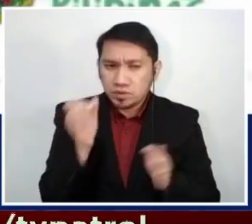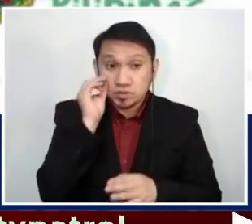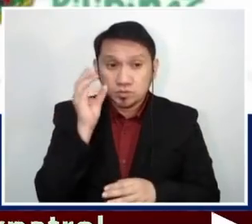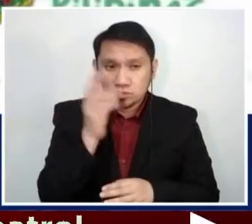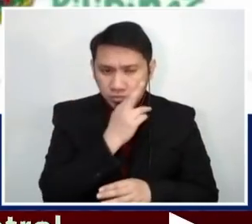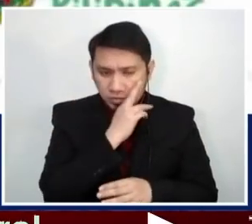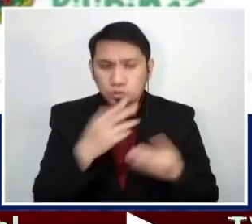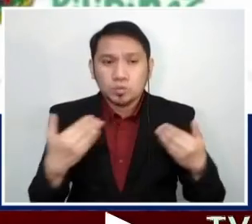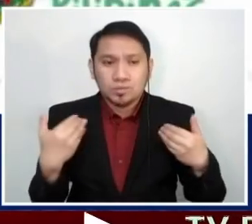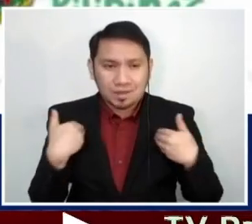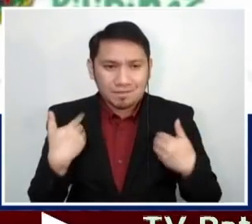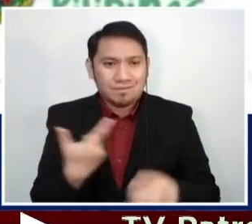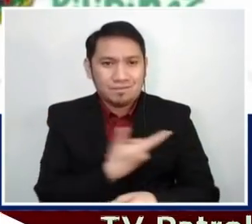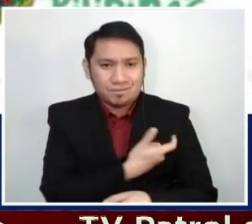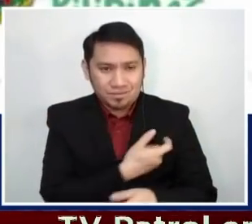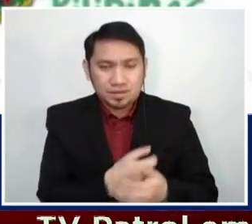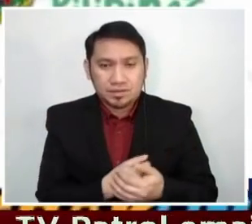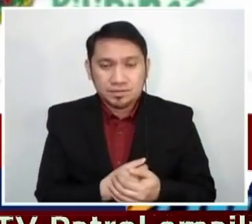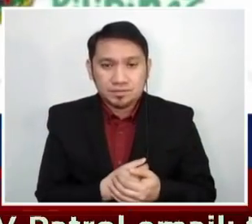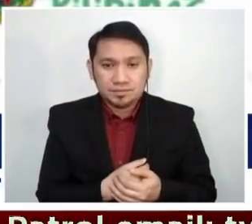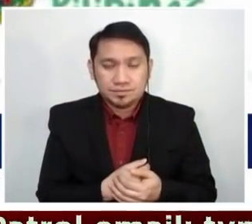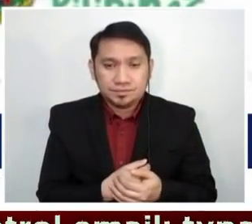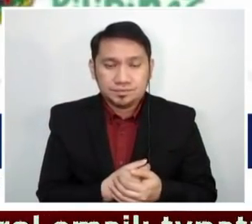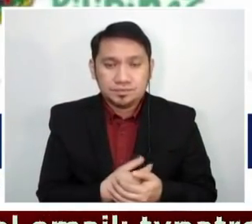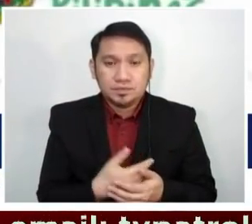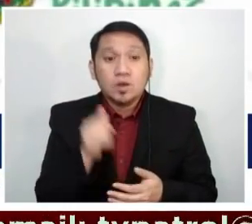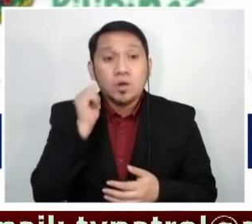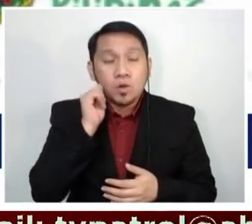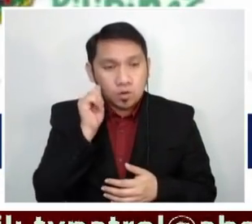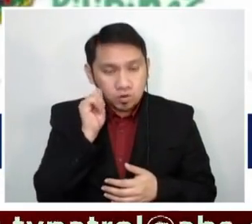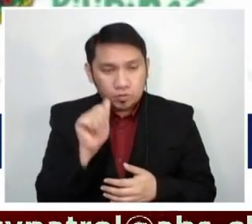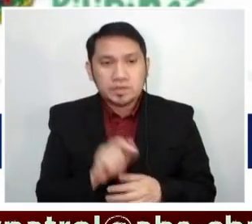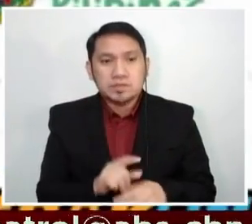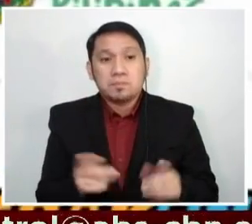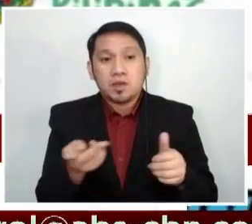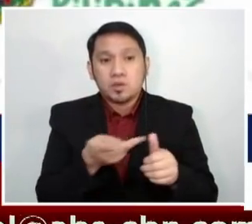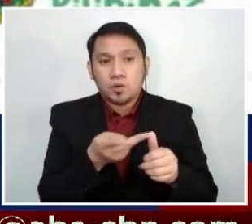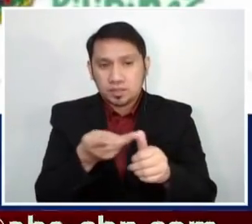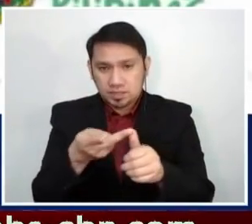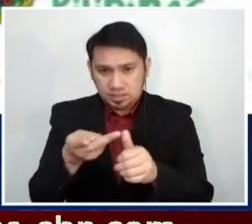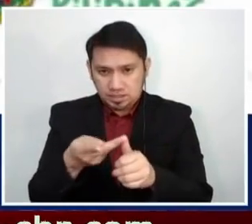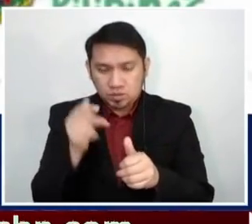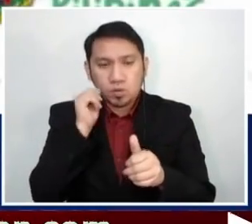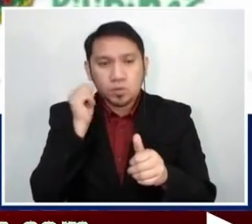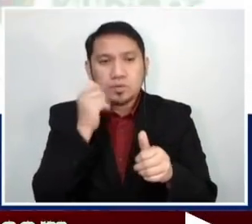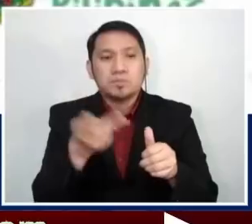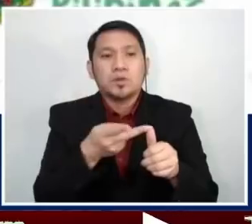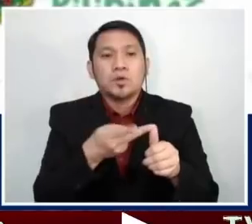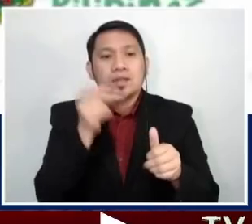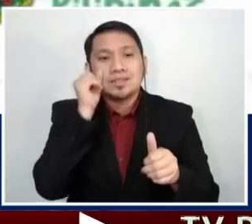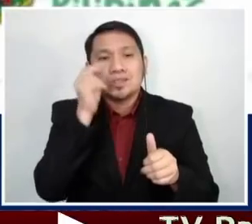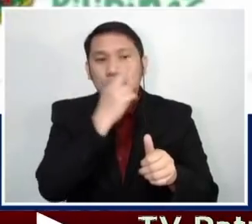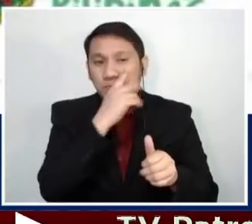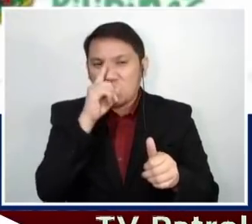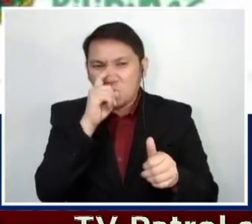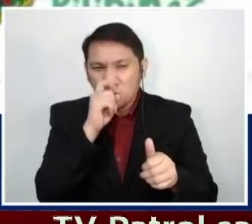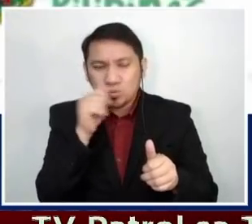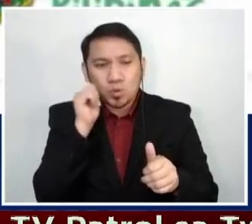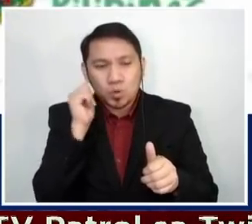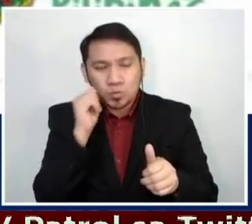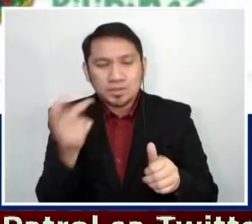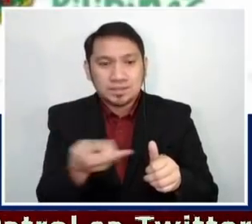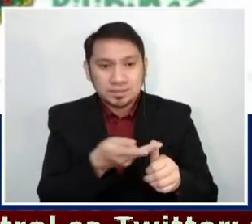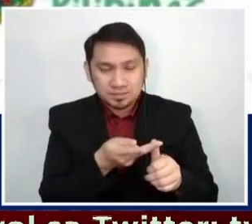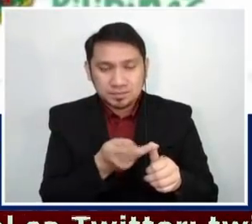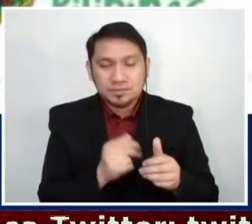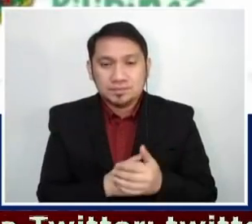magpabakuna. Sila po ay laging green lane. Sila ay laging uunahin pagdating na sa ating vaccination site. Mas pinabibigyan natin ng